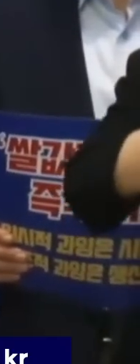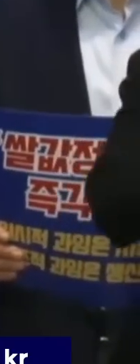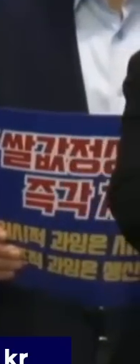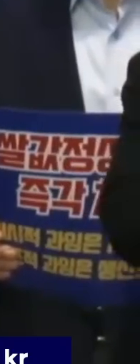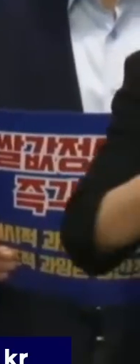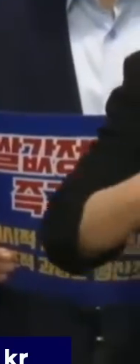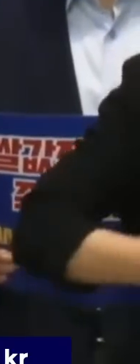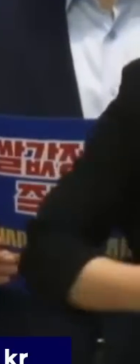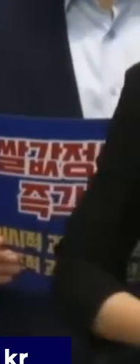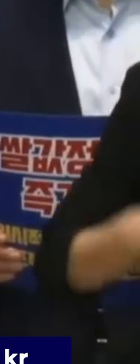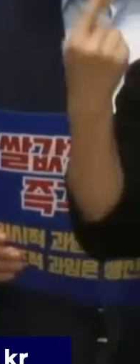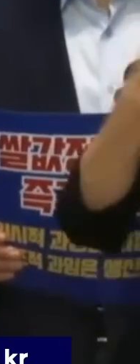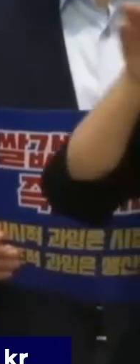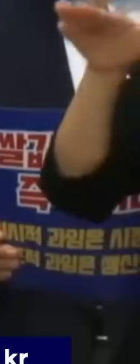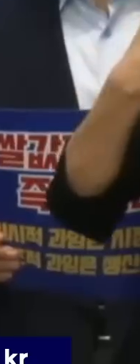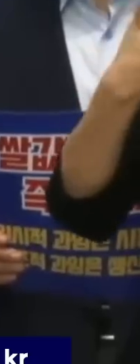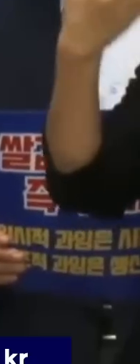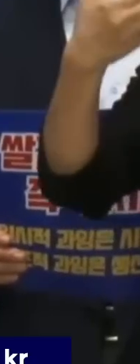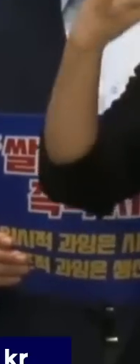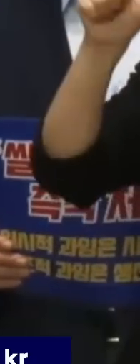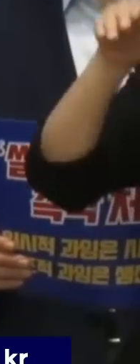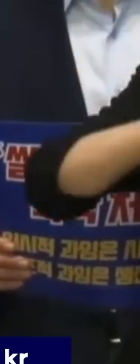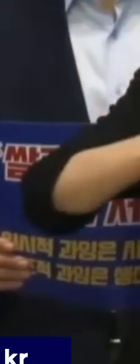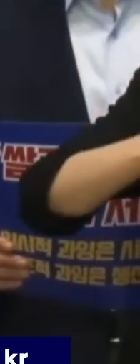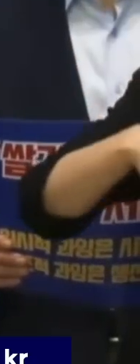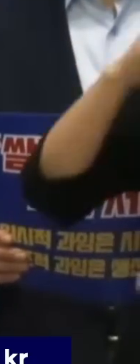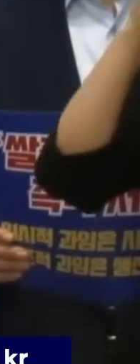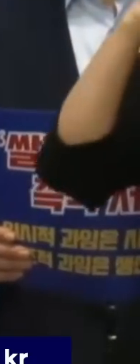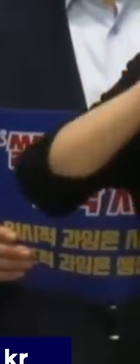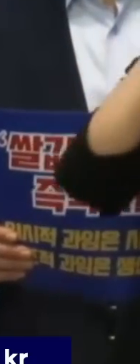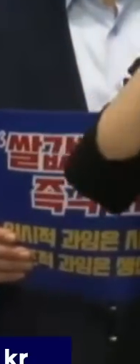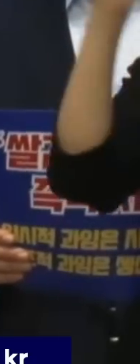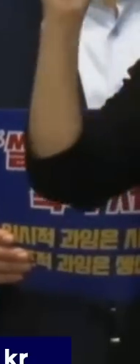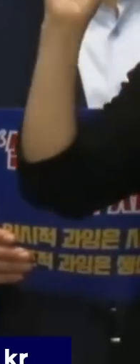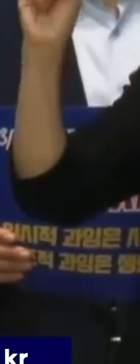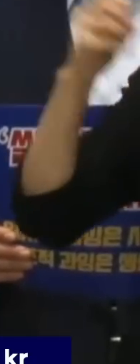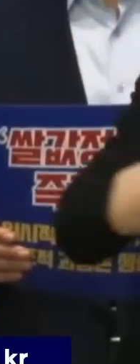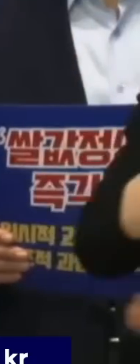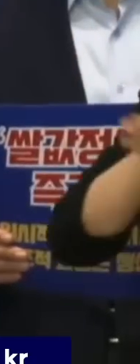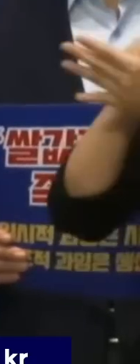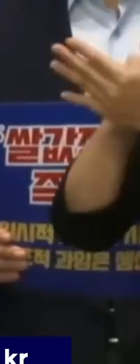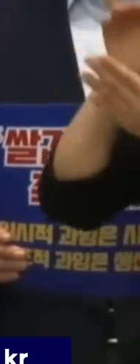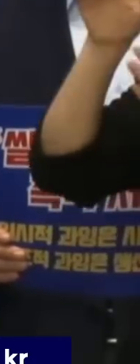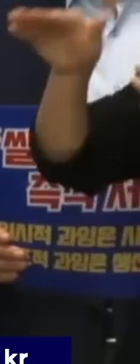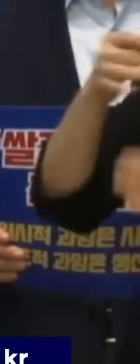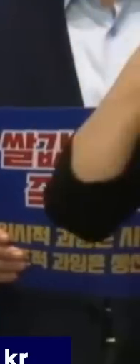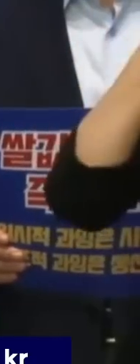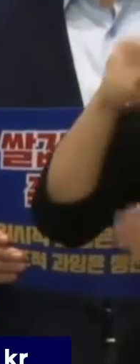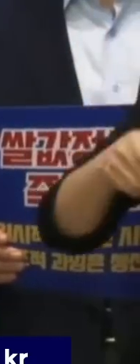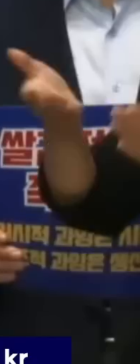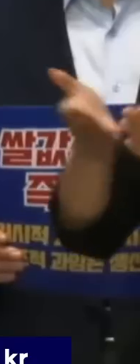우리나라는 1995년 WTO 가입 이후 2014년까지 20년 동안 쌀 관세화를 유예하는